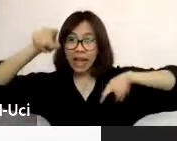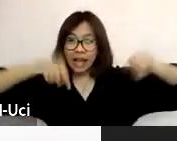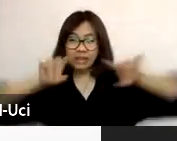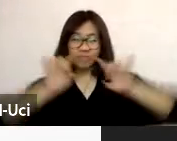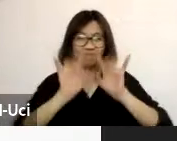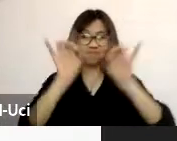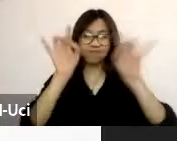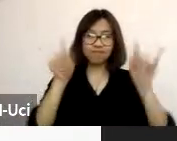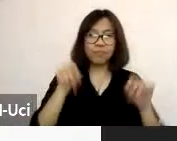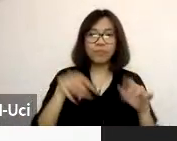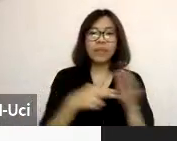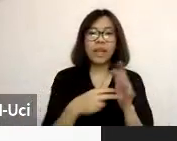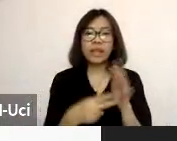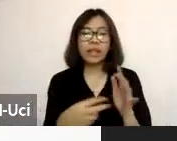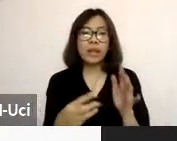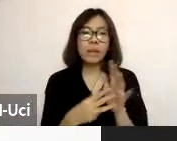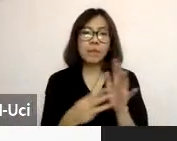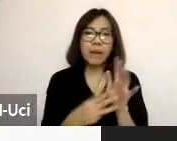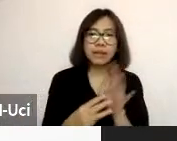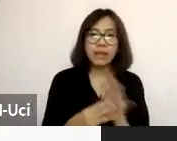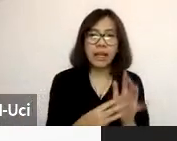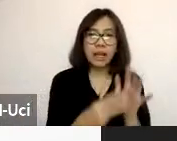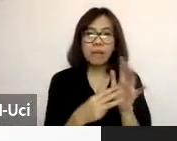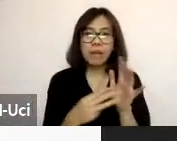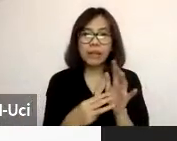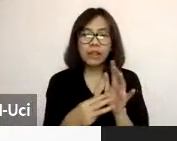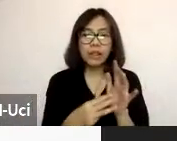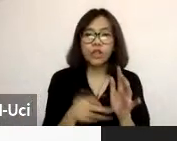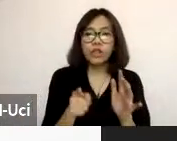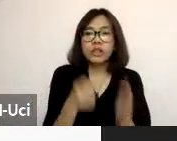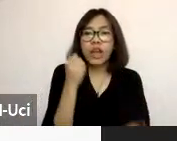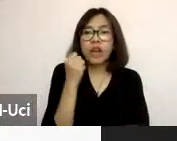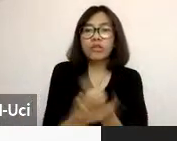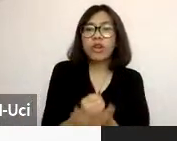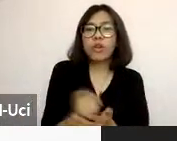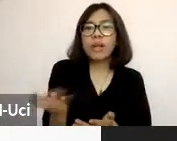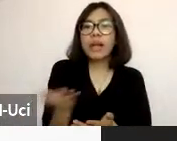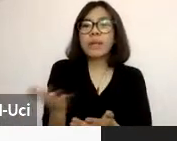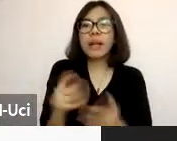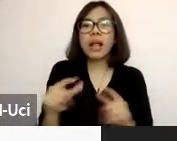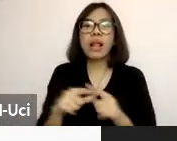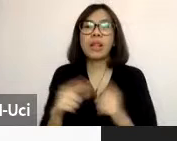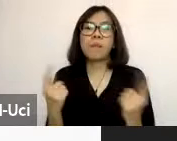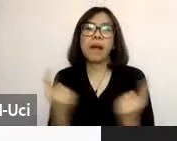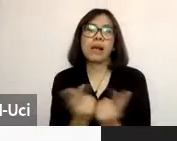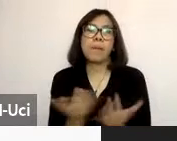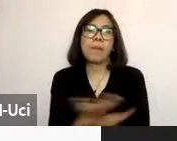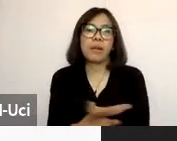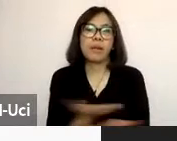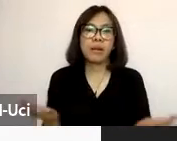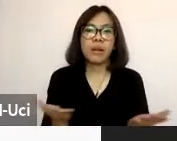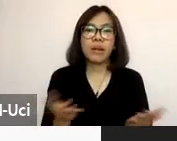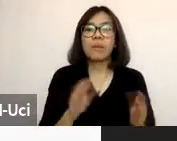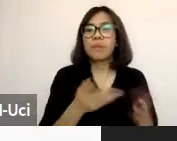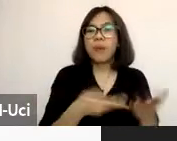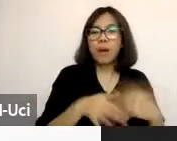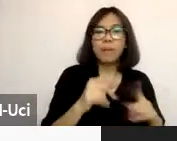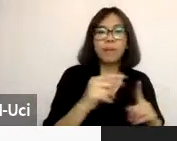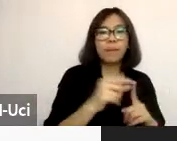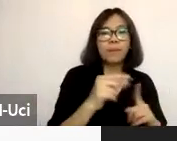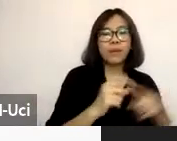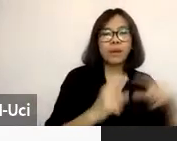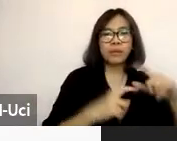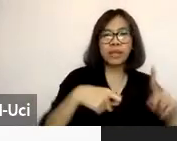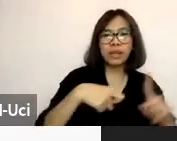sengketa konsumen yang dihadapi itu merupakan kewenangan lembaga mana Apakah bpsk atau